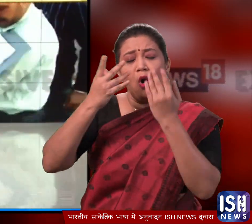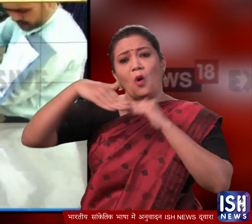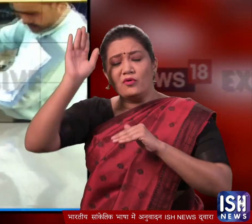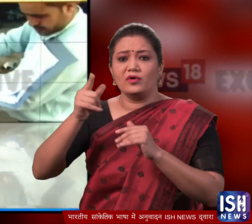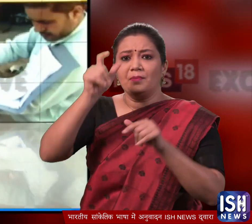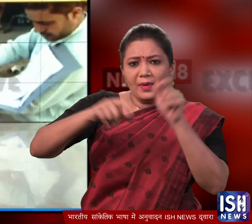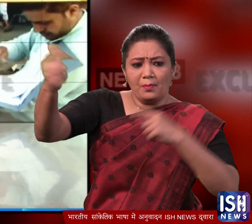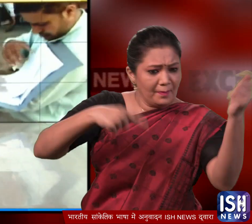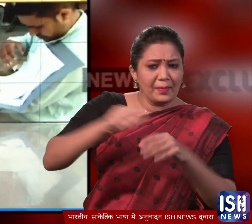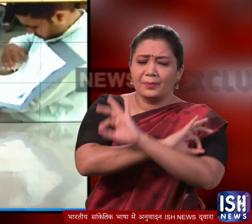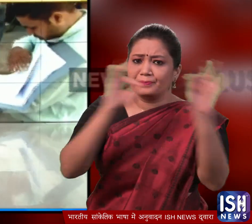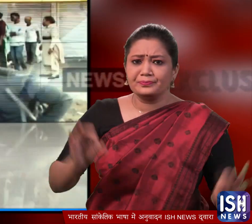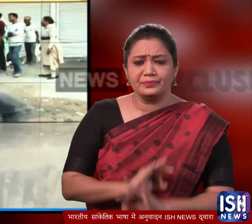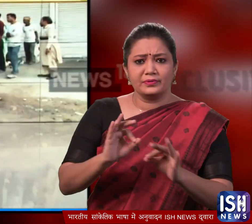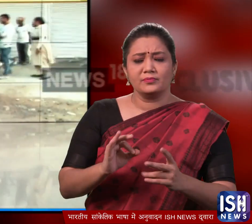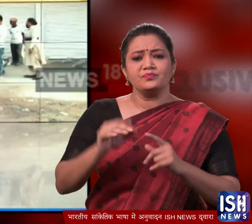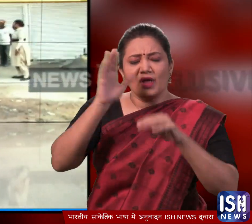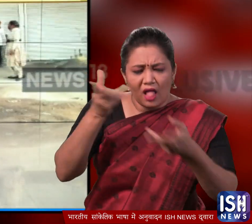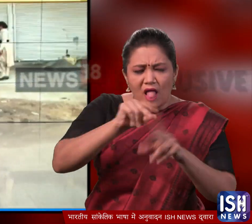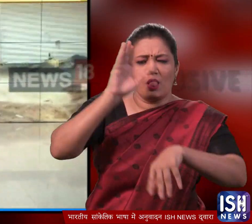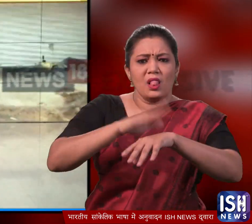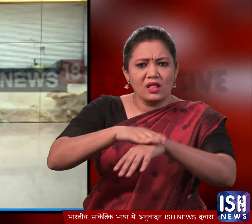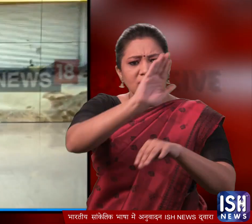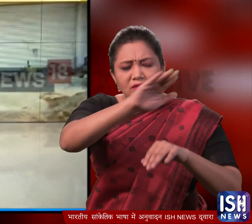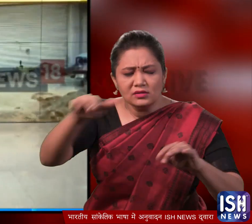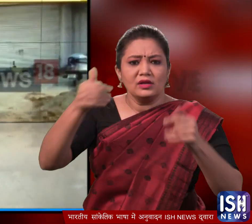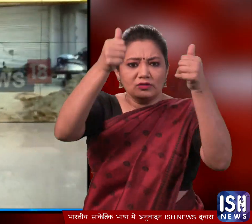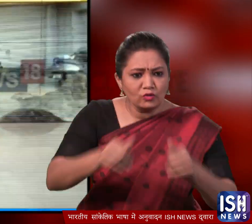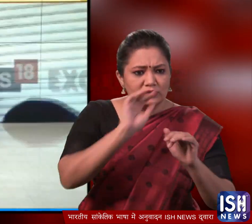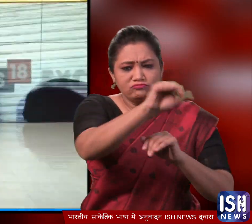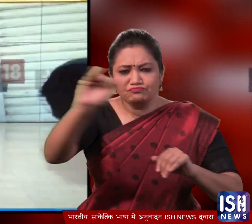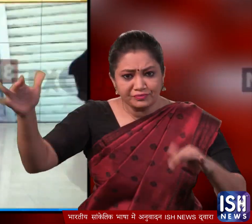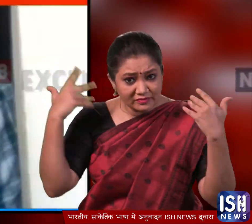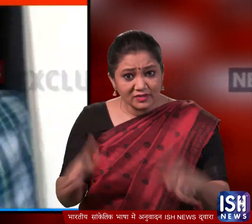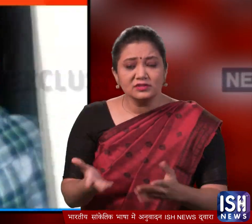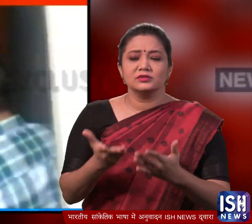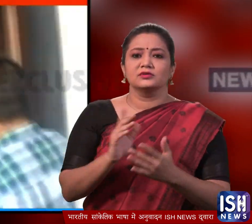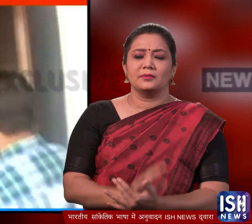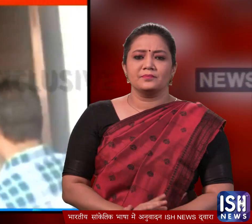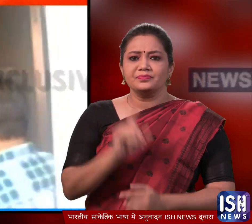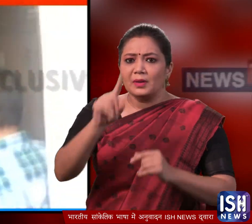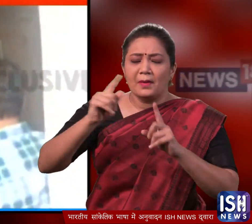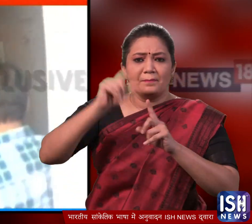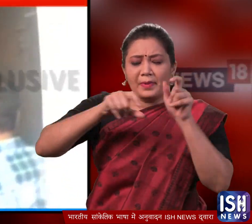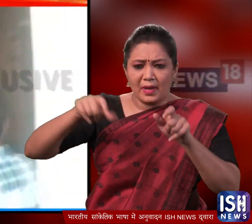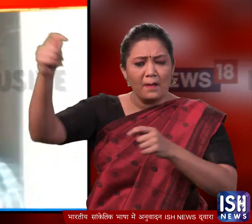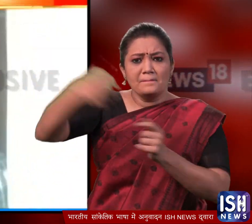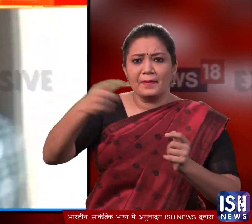ज्यादा का टैक्स लोगों का बकाया है, जिसे भरने के लिए कई बार नोटिस बकायेदारों को थमाया गया। लेकिन जब